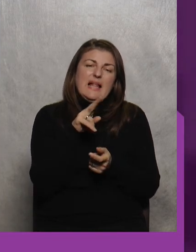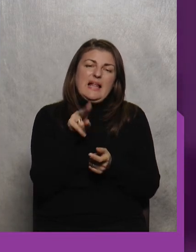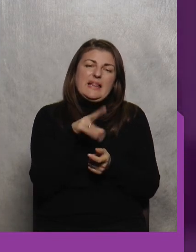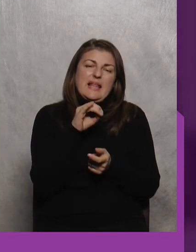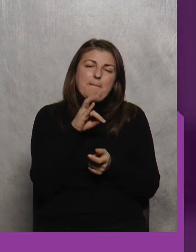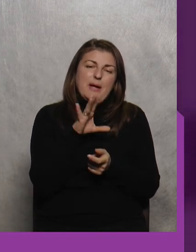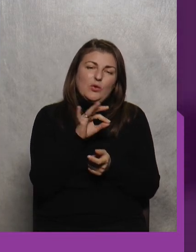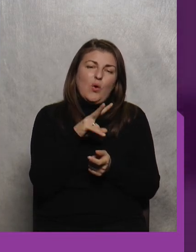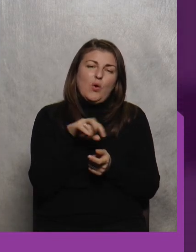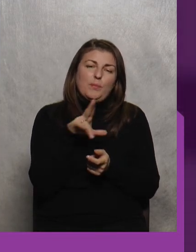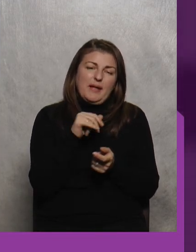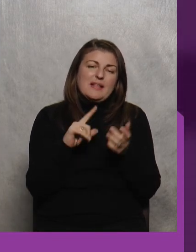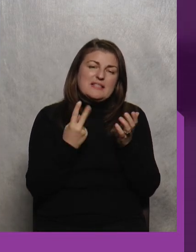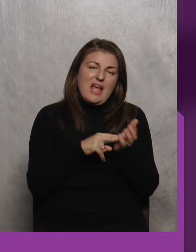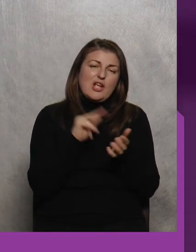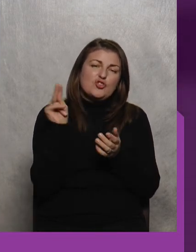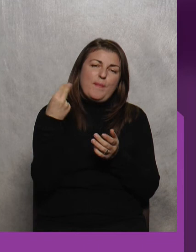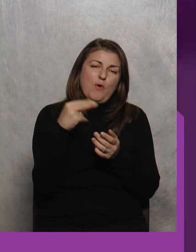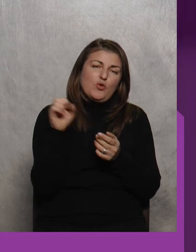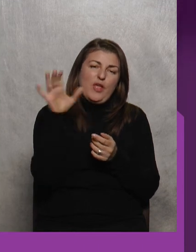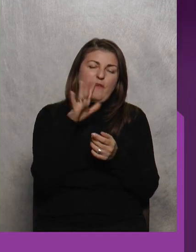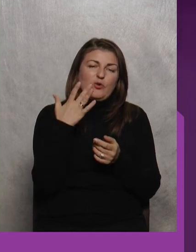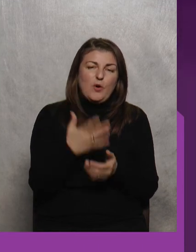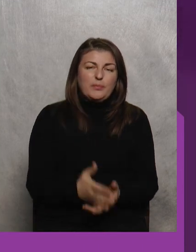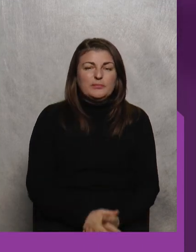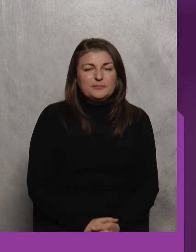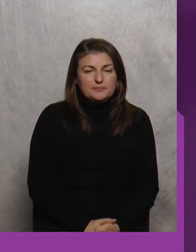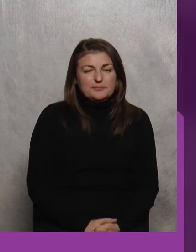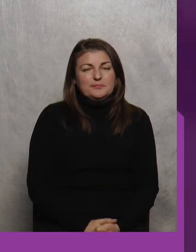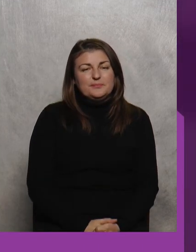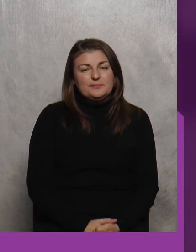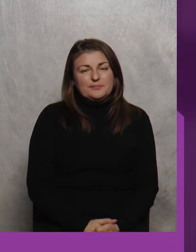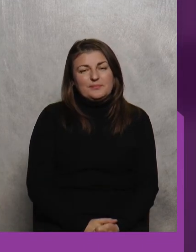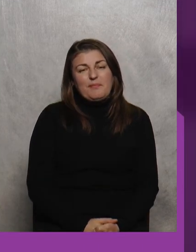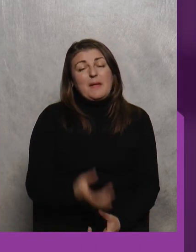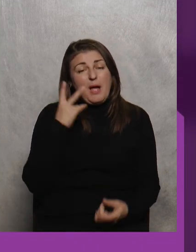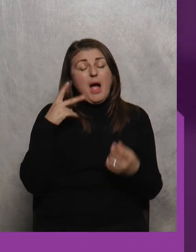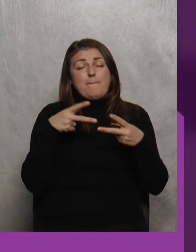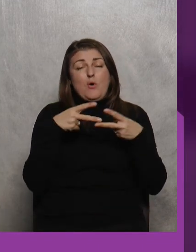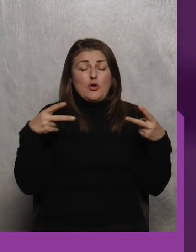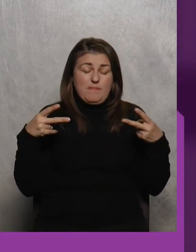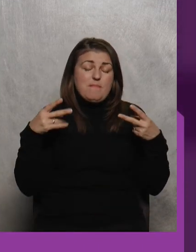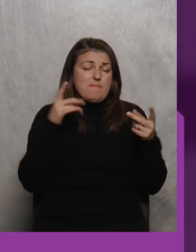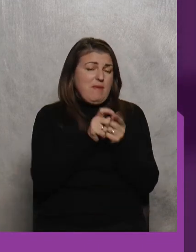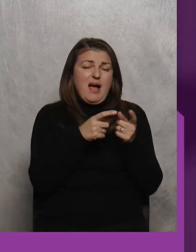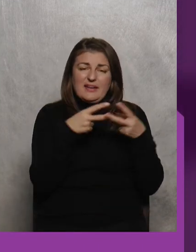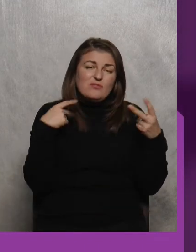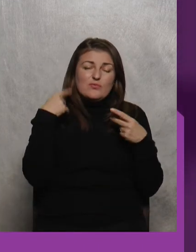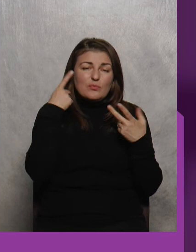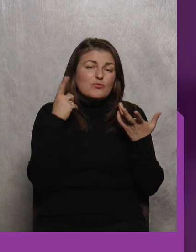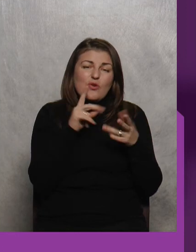Деменко Людмила стає чемпіонкою Європи. Ну, хтось бачите, мав виграти. Так, да, рівна боротьба, і я думаю, що